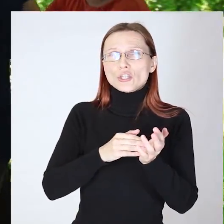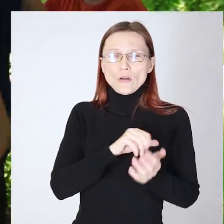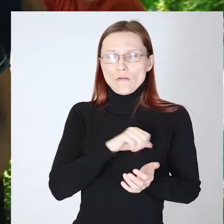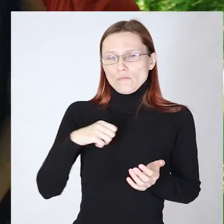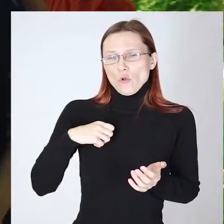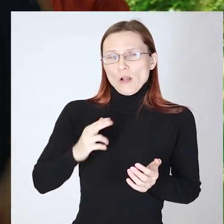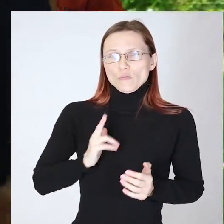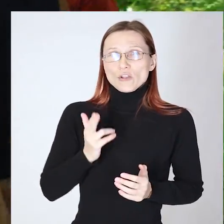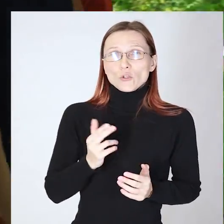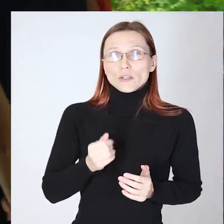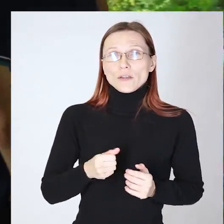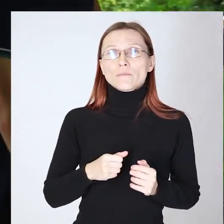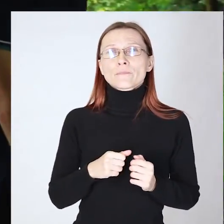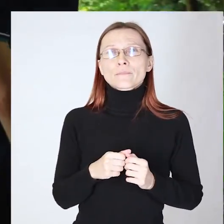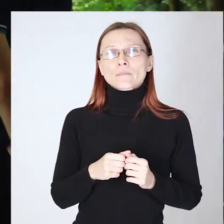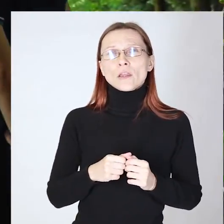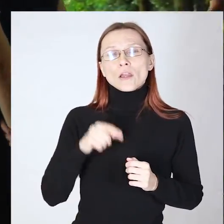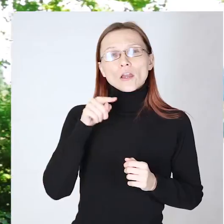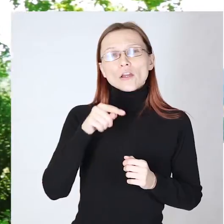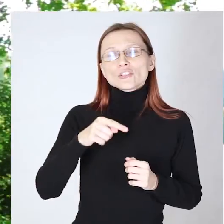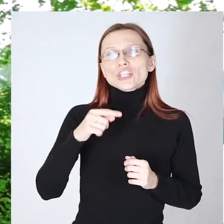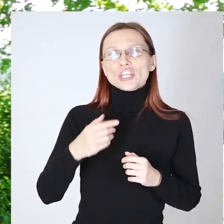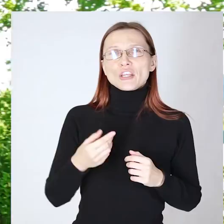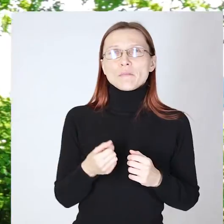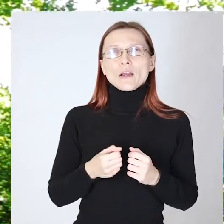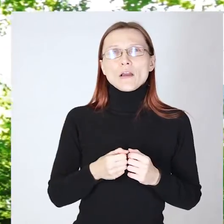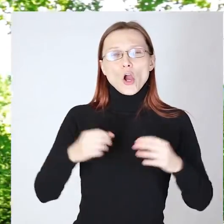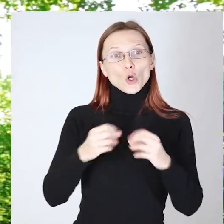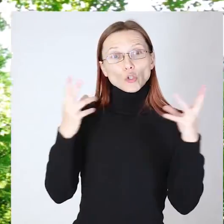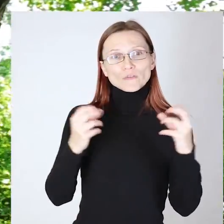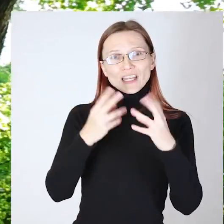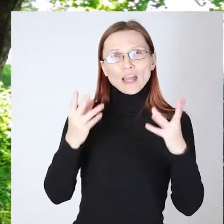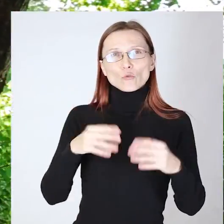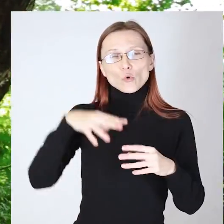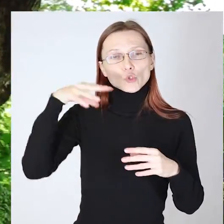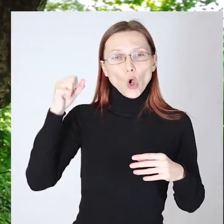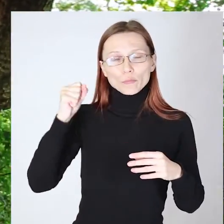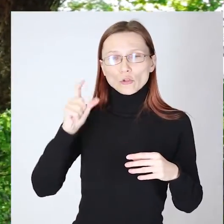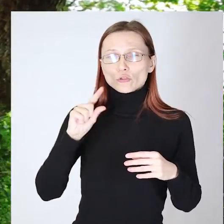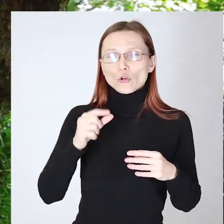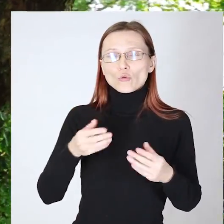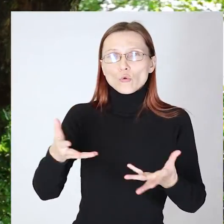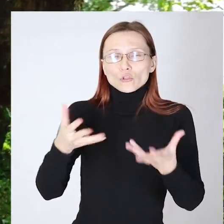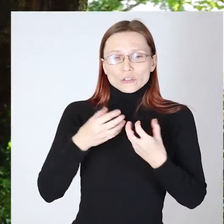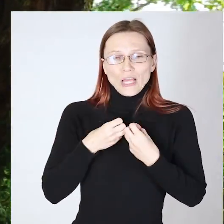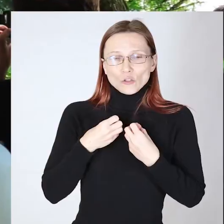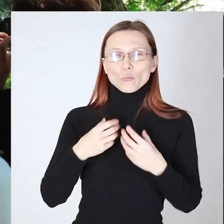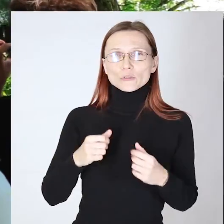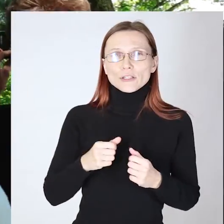života, tak tým vlastne rozvíjajú tú kompetenciu, ktorú